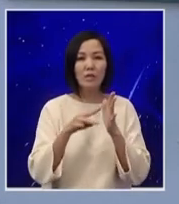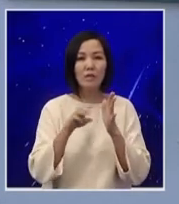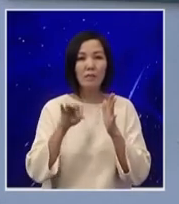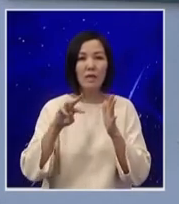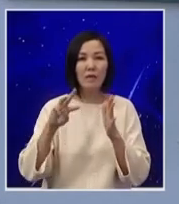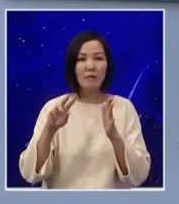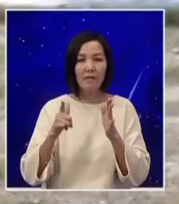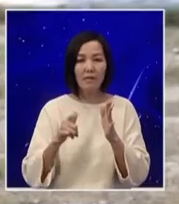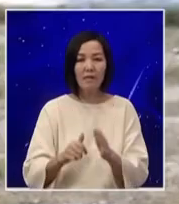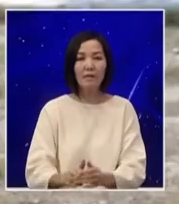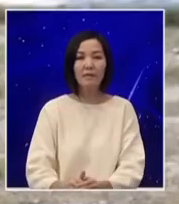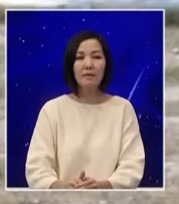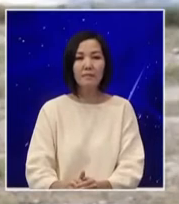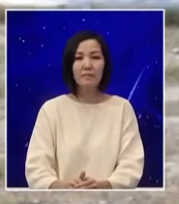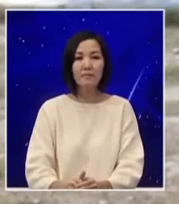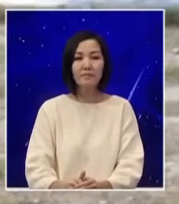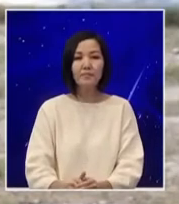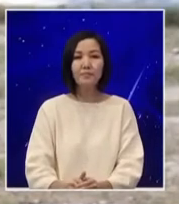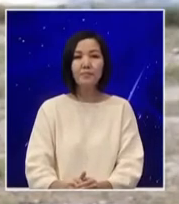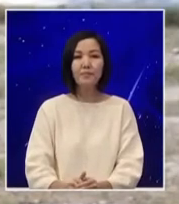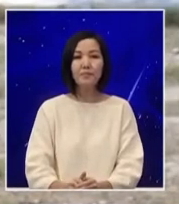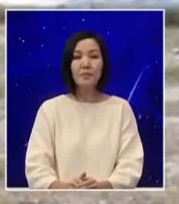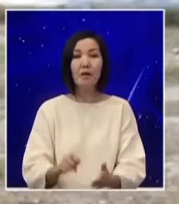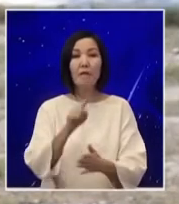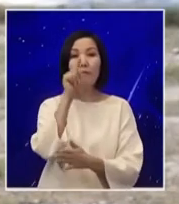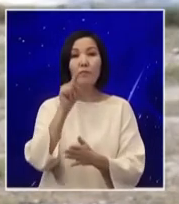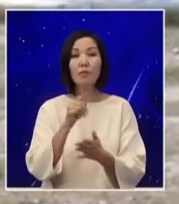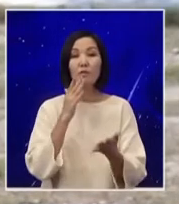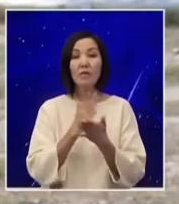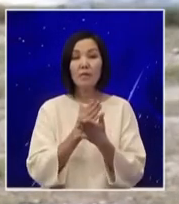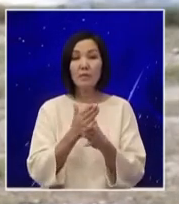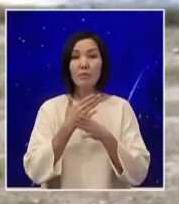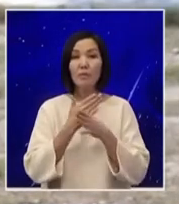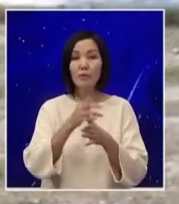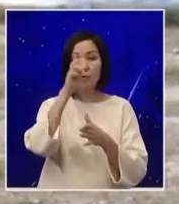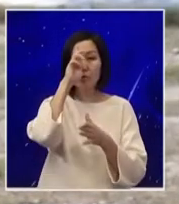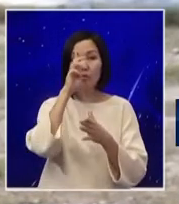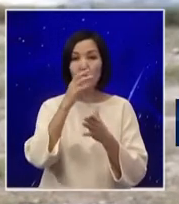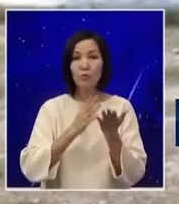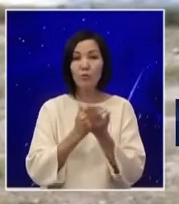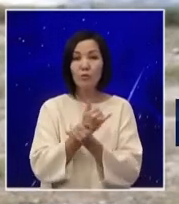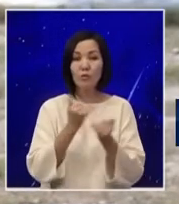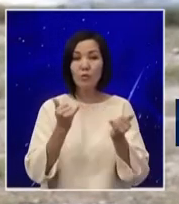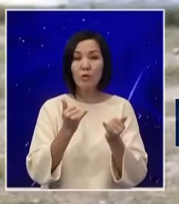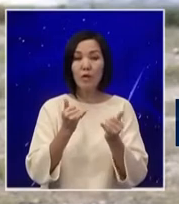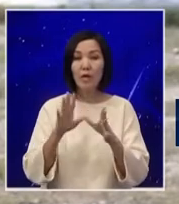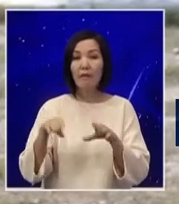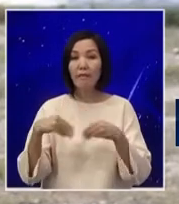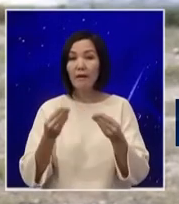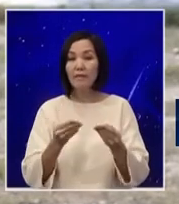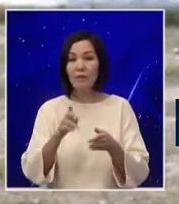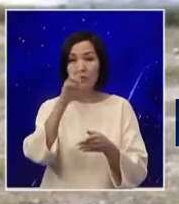деньги большинство проблемы которые поступают у нас вопросы то при оказании при получении государственных услуг со стороны услуга дать или то есть это